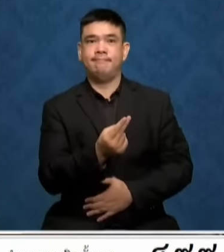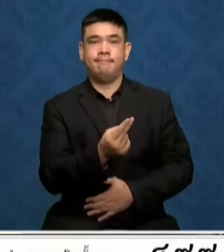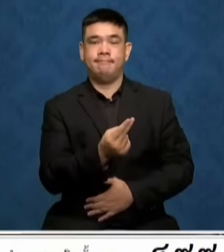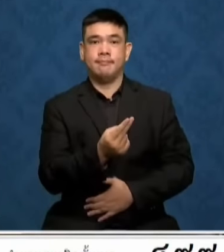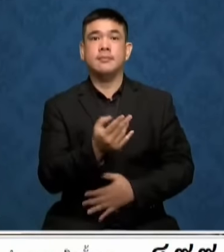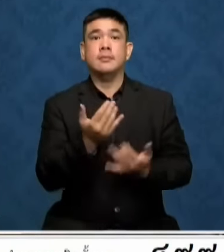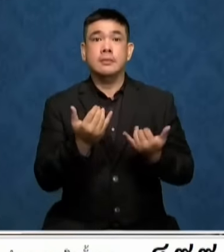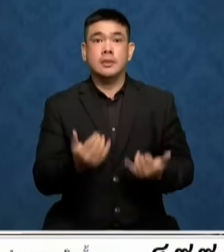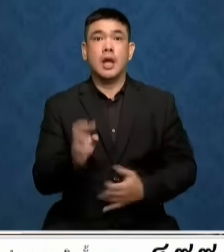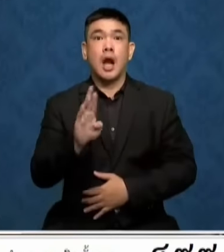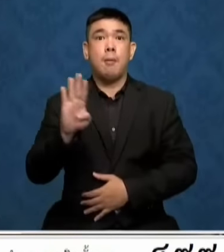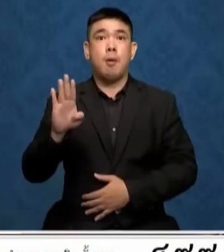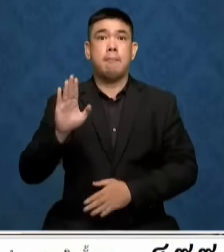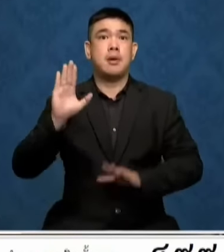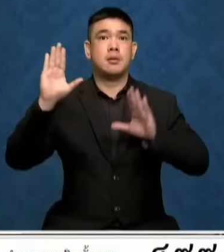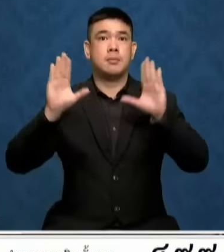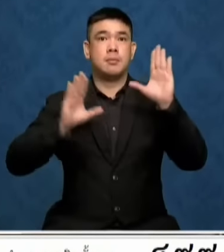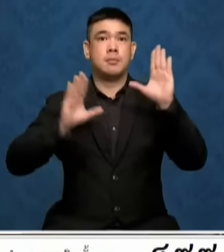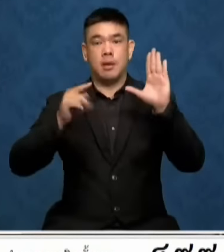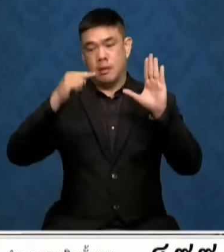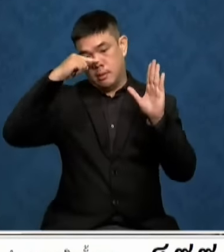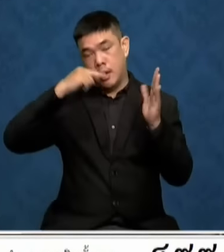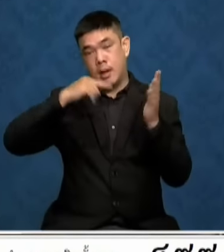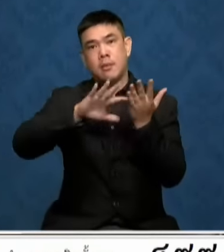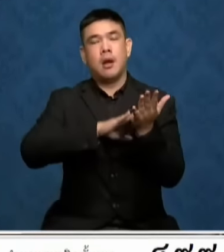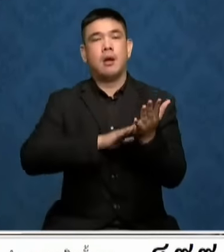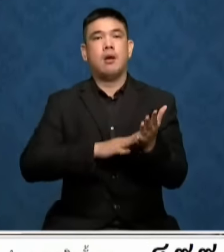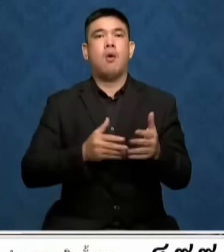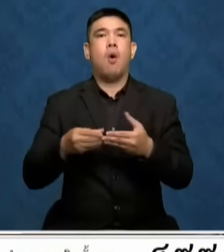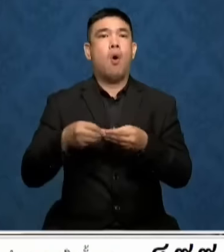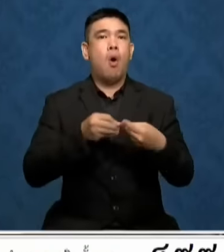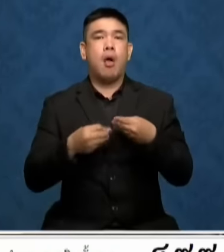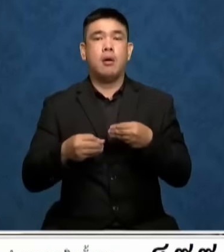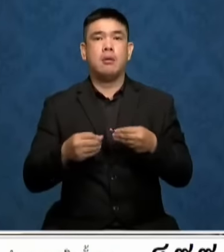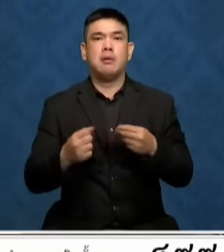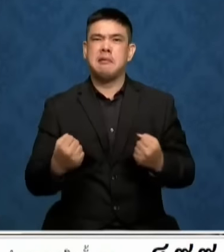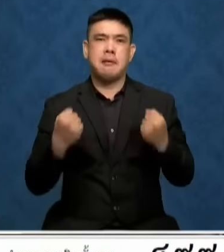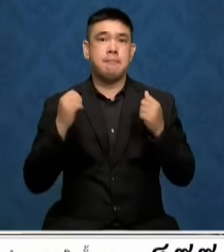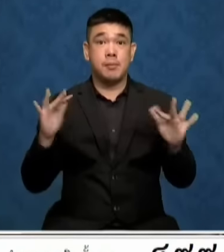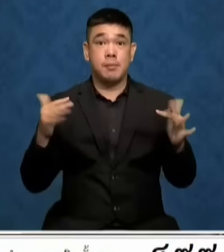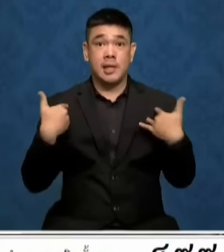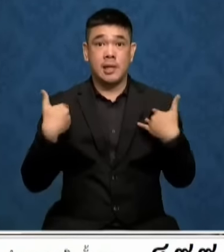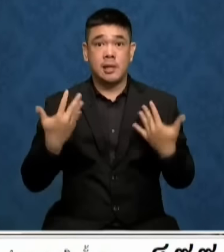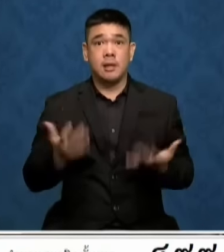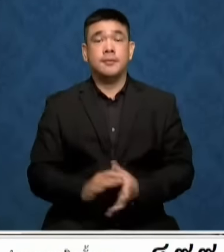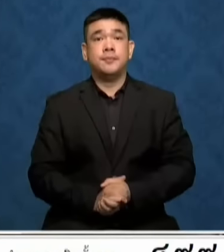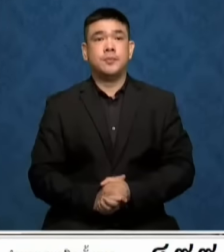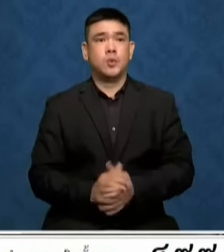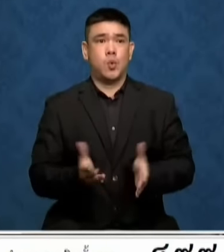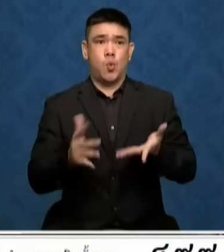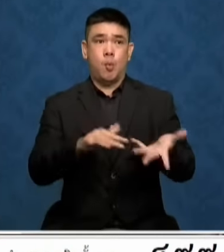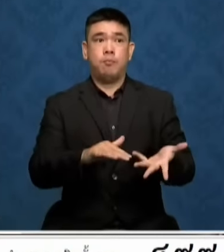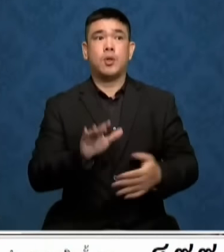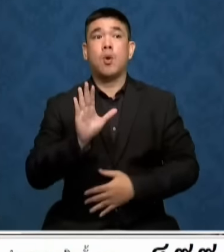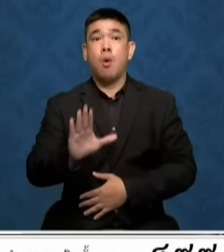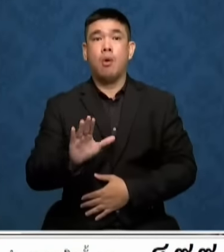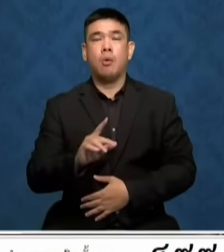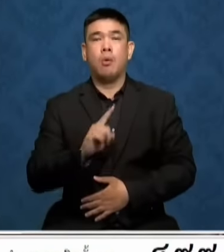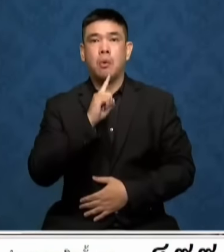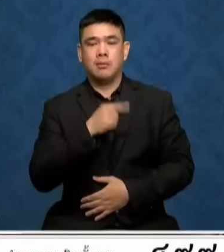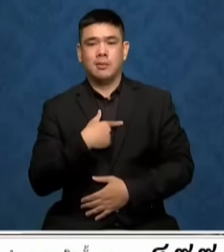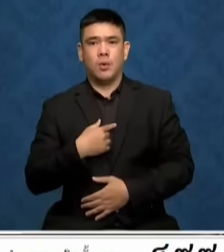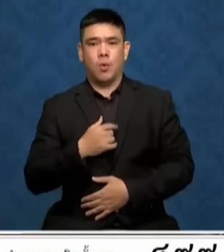นะคะว่าระบอบประชาธิปไตยในประเทศไทยมันเปราะบางแค่ไหนการยุบพรรคกลายเป็นเครื่องมือที่คนขี้ขลา